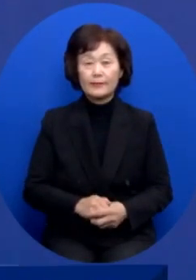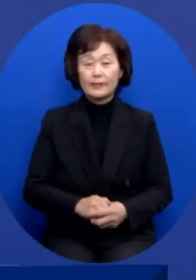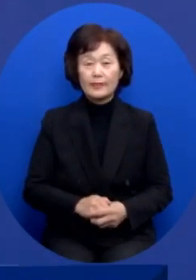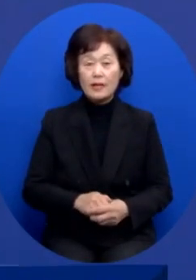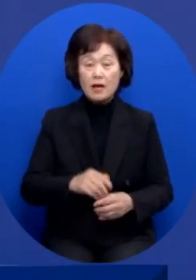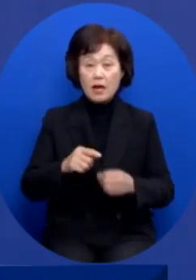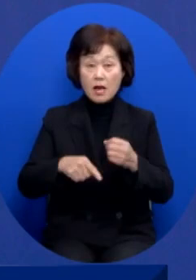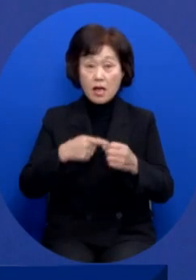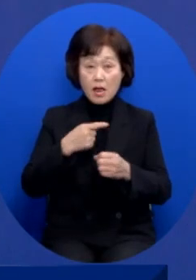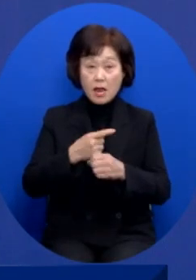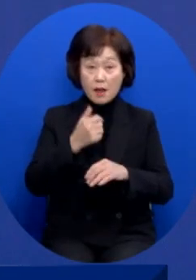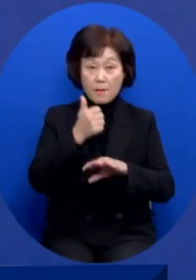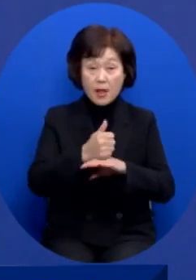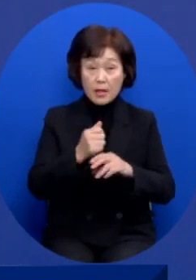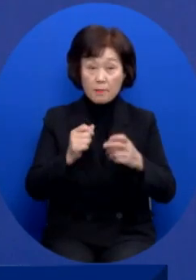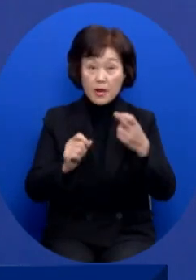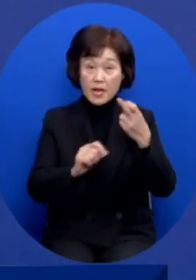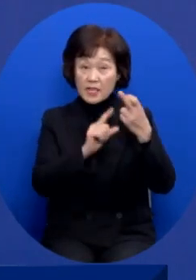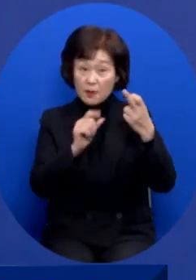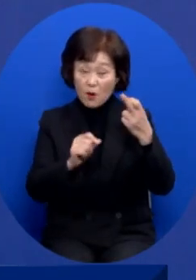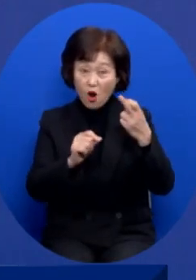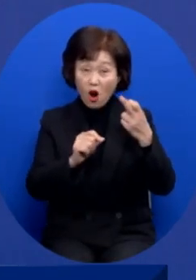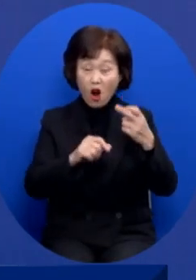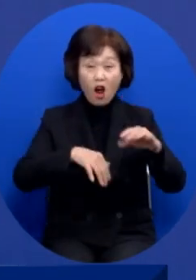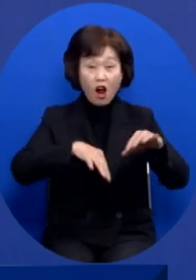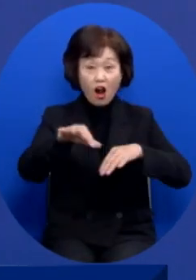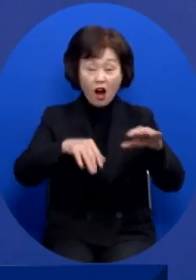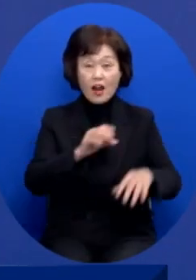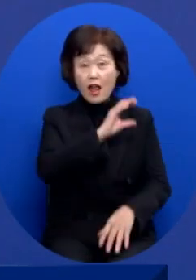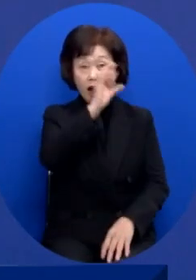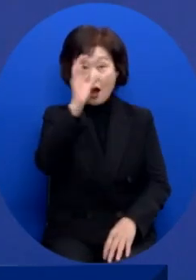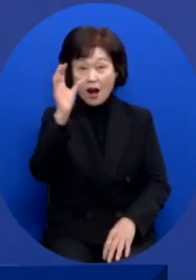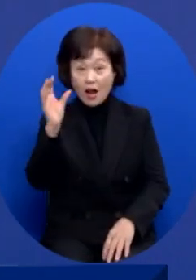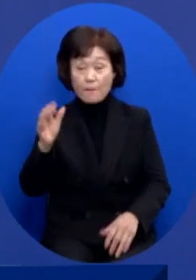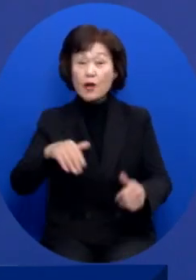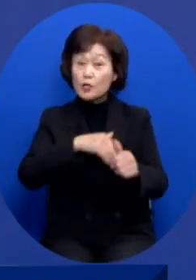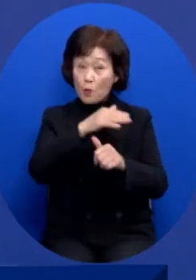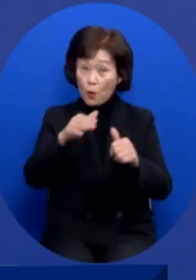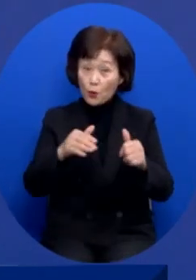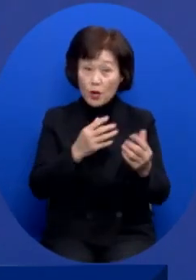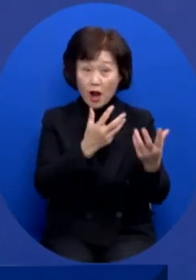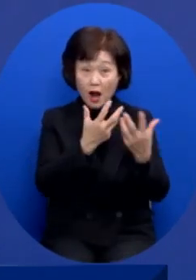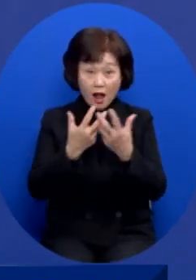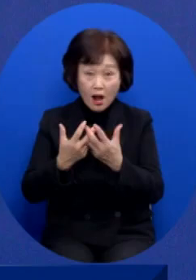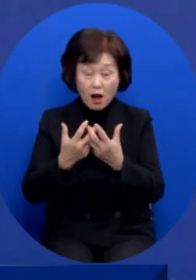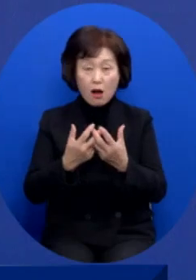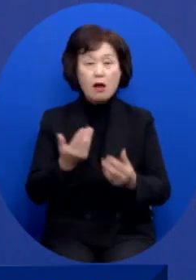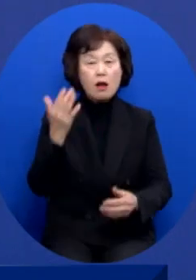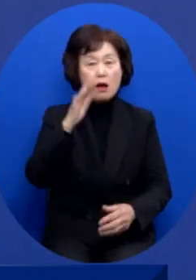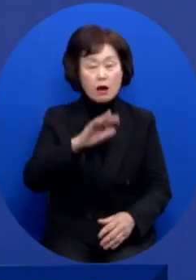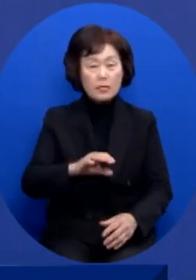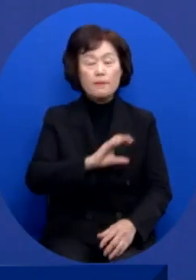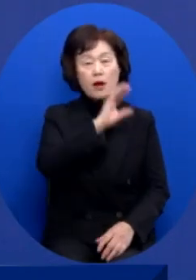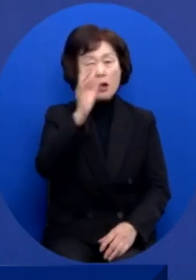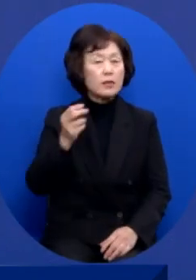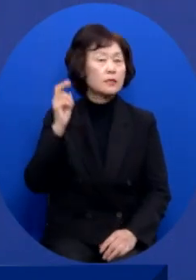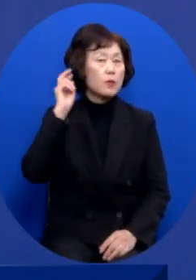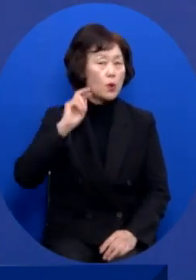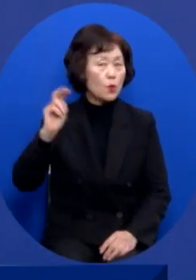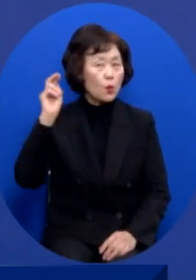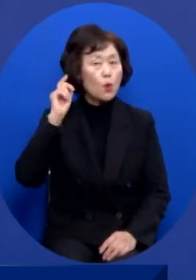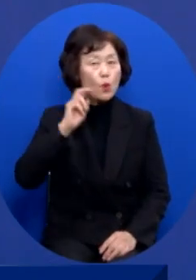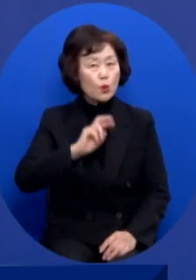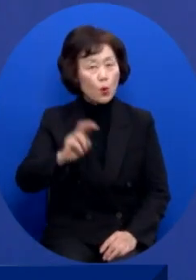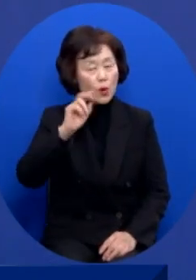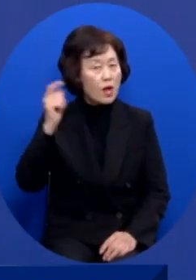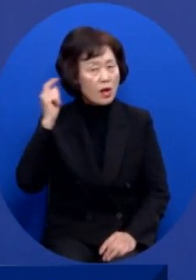연말 길거리에 크리스마스 분위기가 느껴집니다. 하지만 이 캐럴 음악 언제부터인가 듣기 어려워졌죠. 이런 가운데